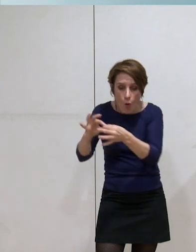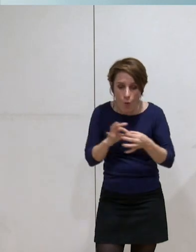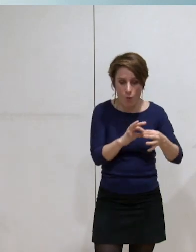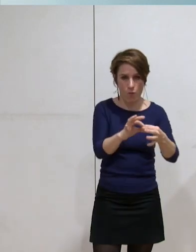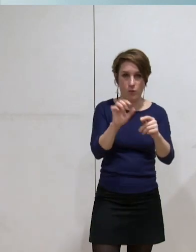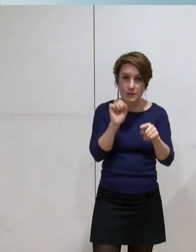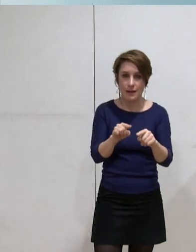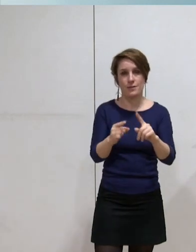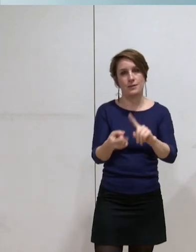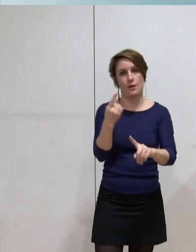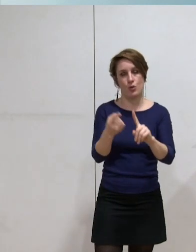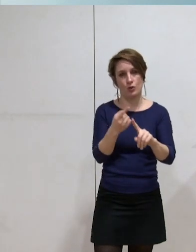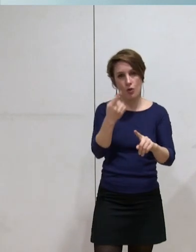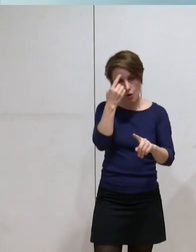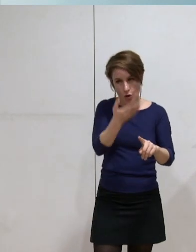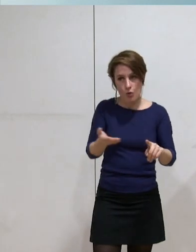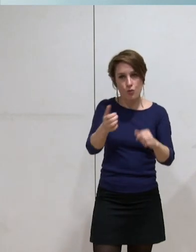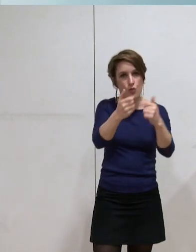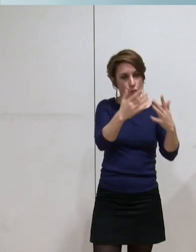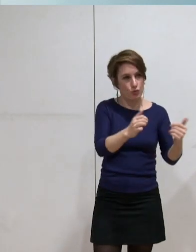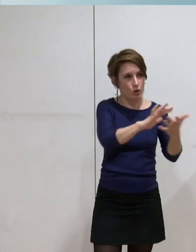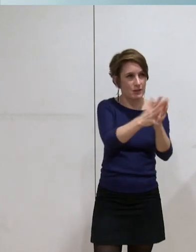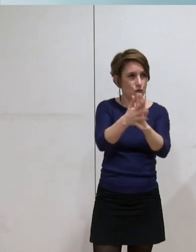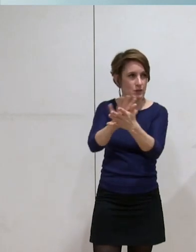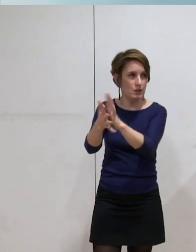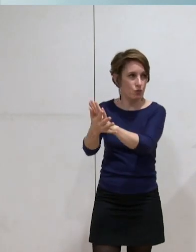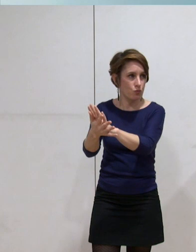question importante pour un certain nombre cert de